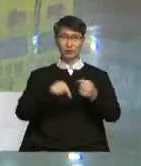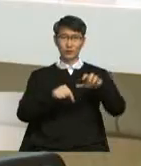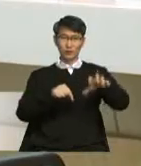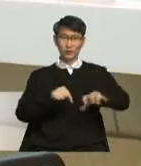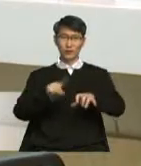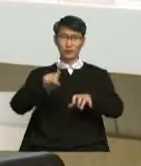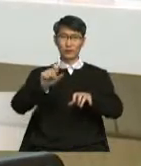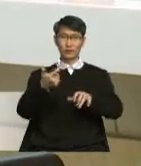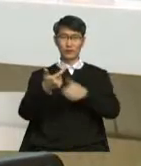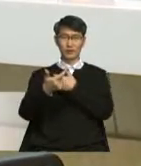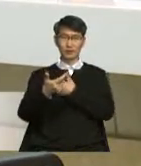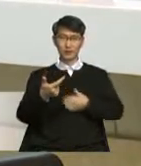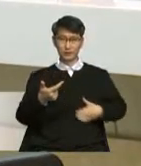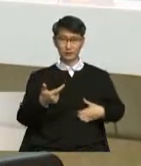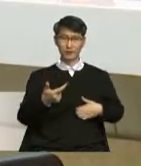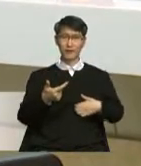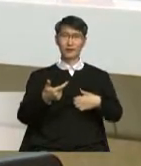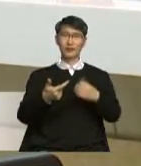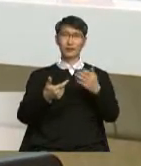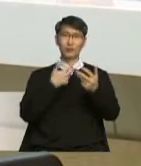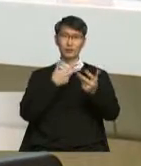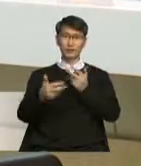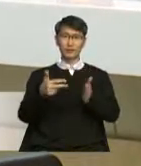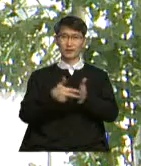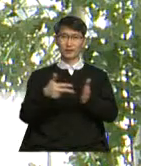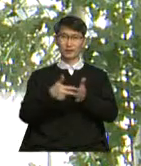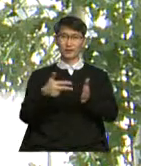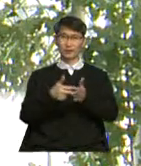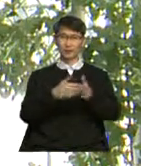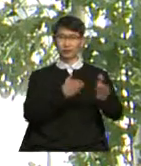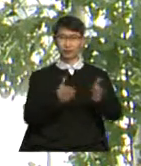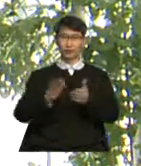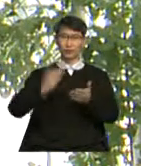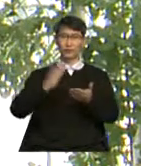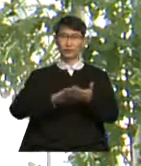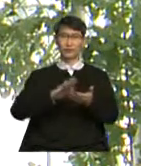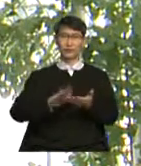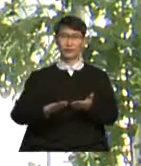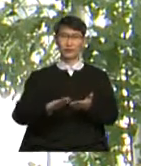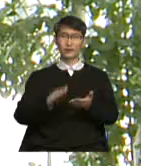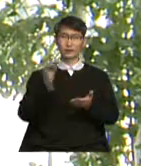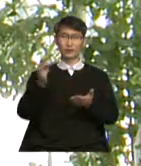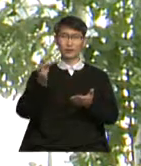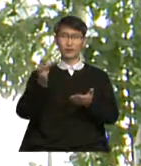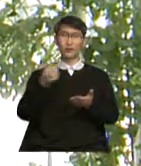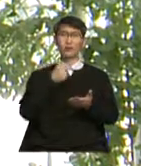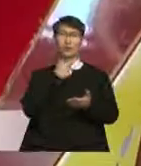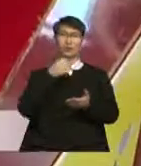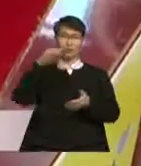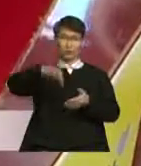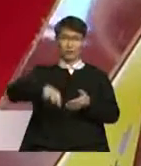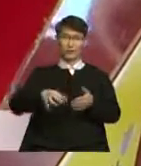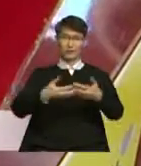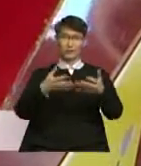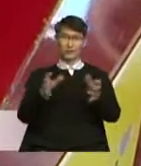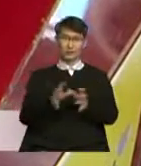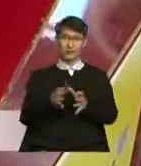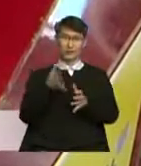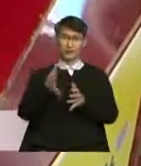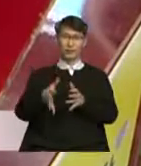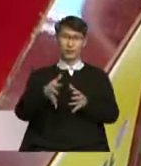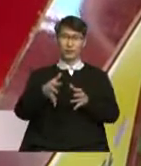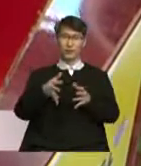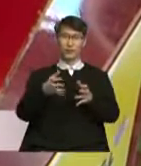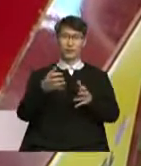16개 동 주민센터 용산 복지재단의 참고 를 마련했습니다 성금 기부를 원하는 주민이나 단체는 전용